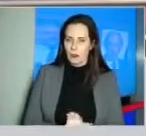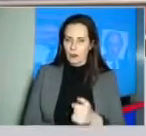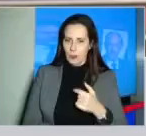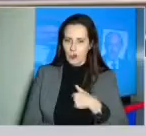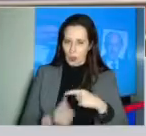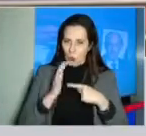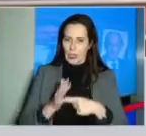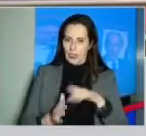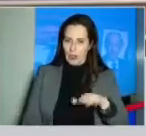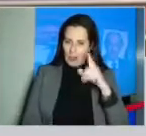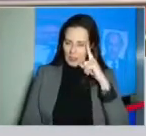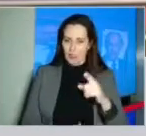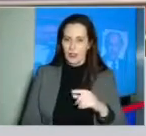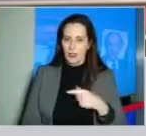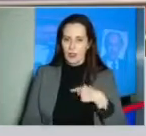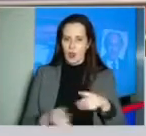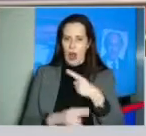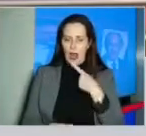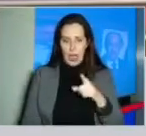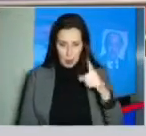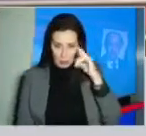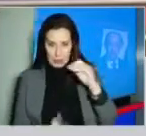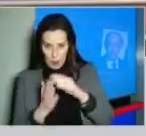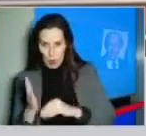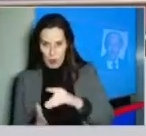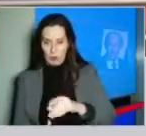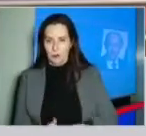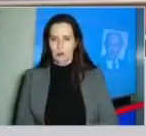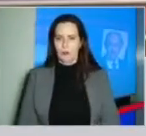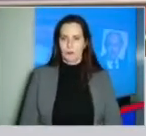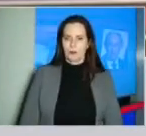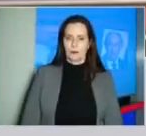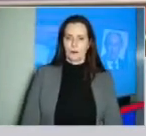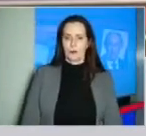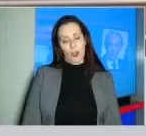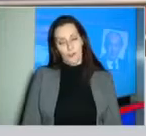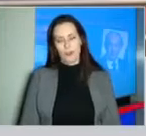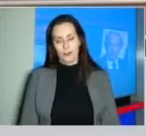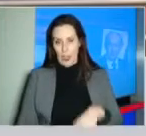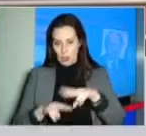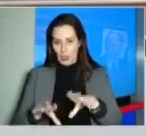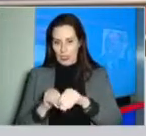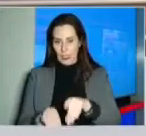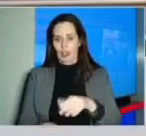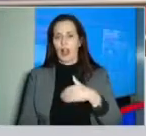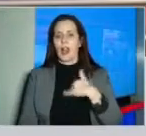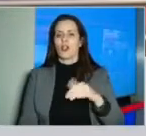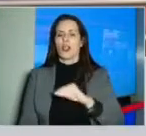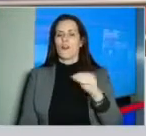כשאנחנו נציג את זה גם את תדעי, אני לא יכולה להגיד דברים שעוד לא. אני יודעת. אוקיי, טוב, פחות את יודעת. אני יודעת. את נשארת איתנו, אנחנו